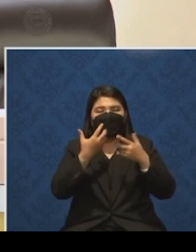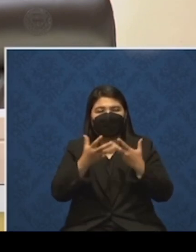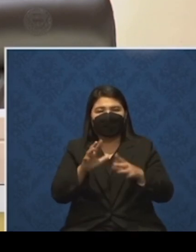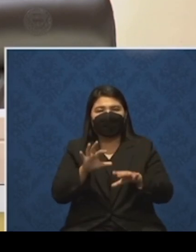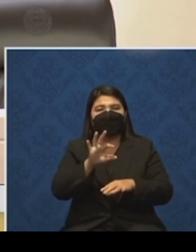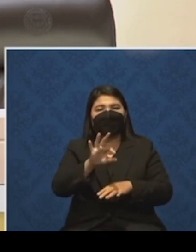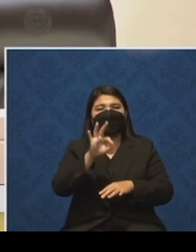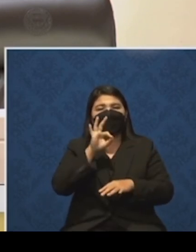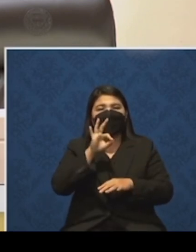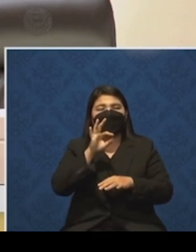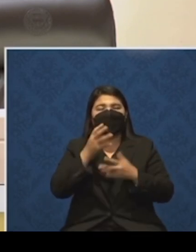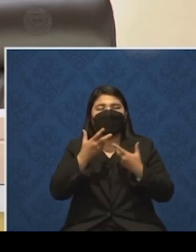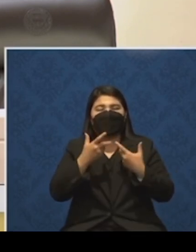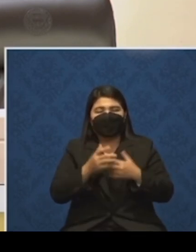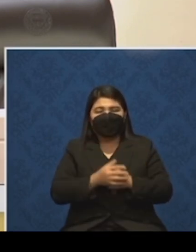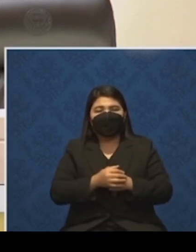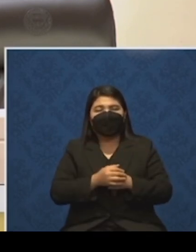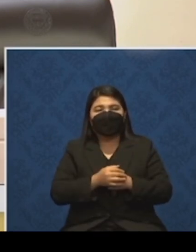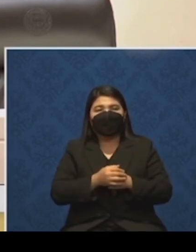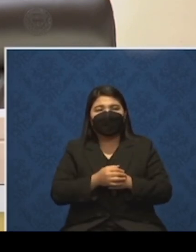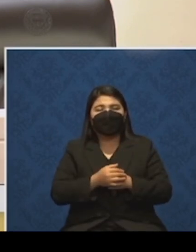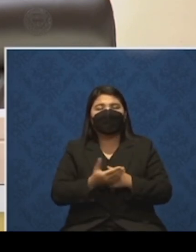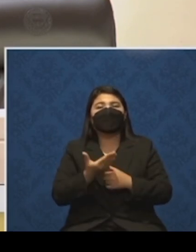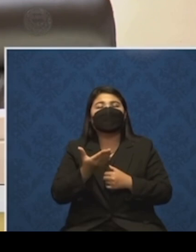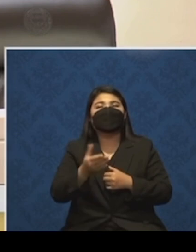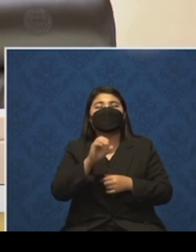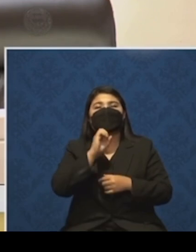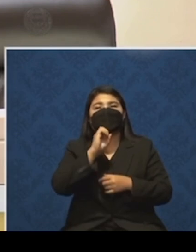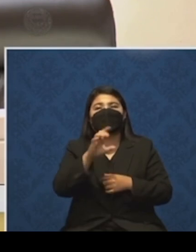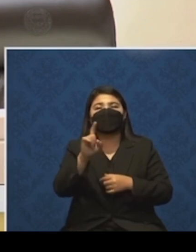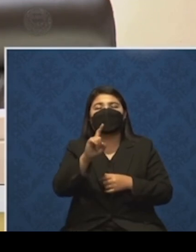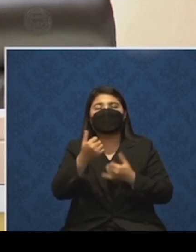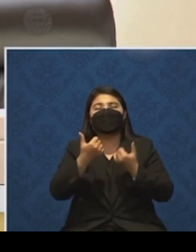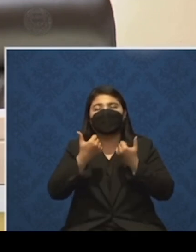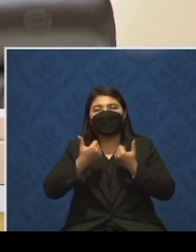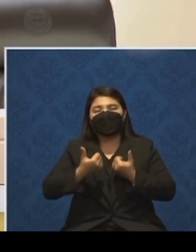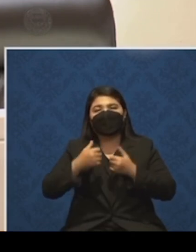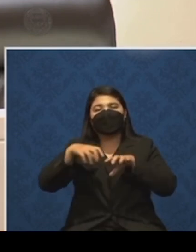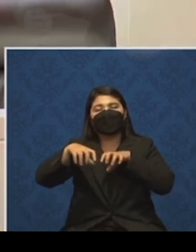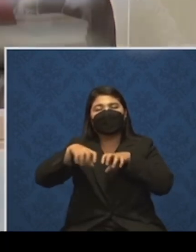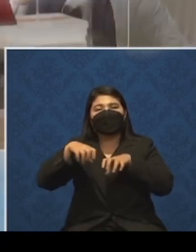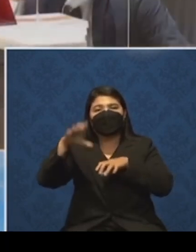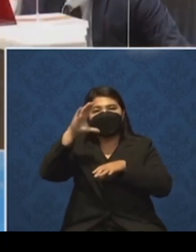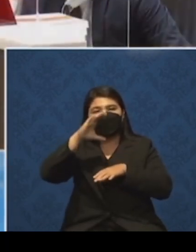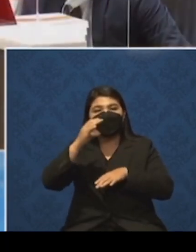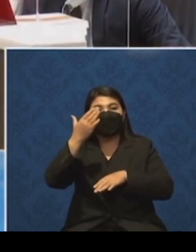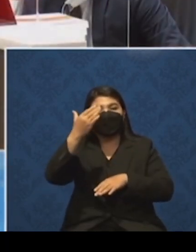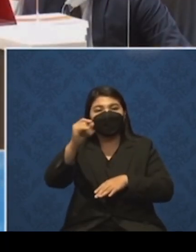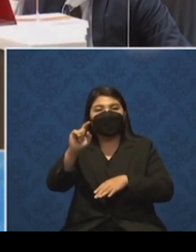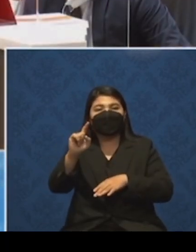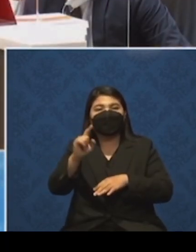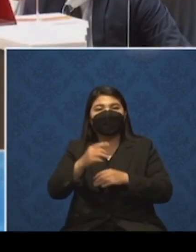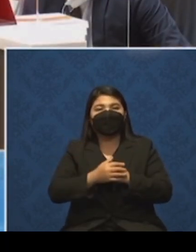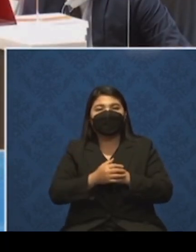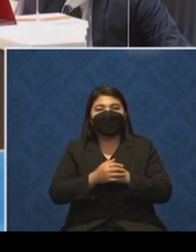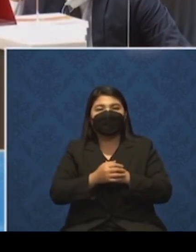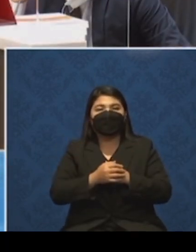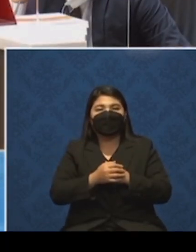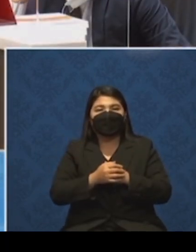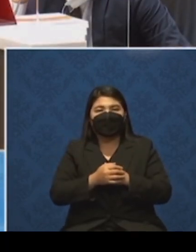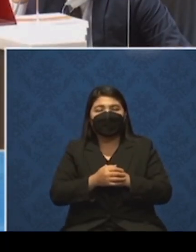ที่ผมกล่าวเรียนแล้วว่าเหตุผลอีกครั้งนึงว่าที่ต้องจัดหานั้น พื่อทดแทนเครื่